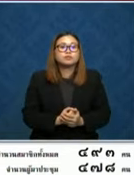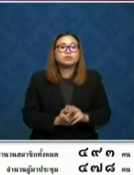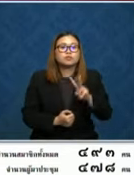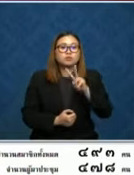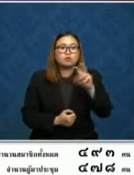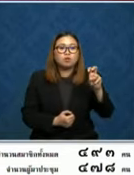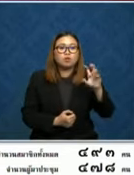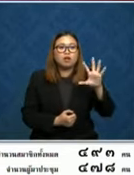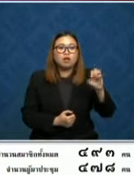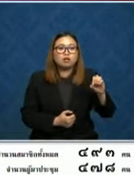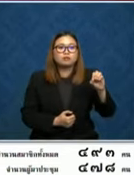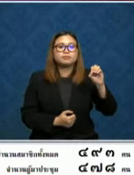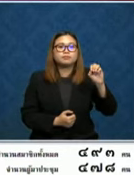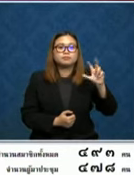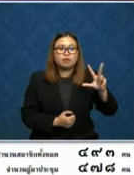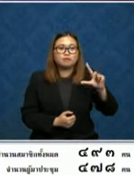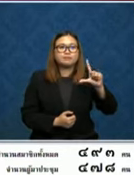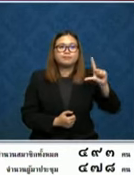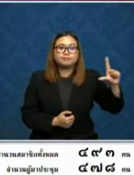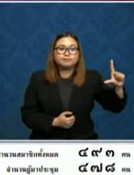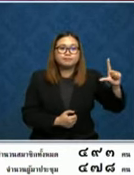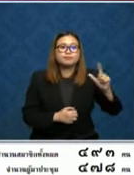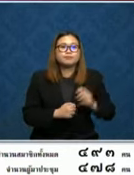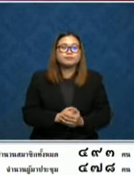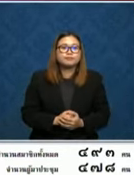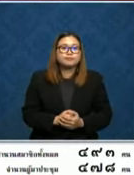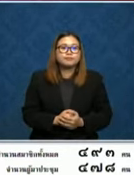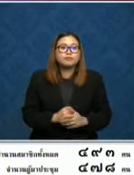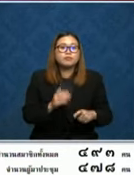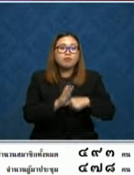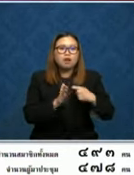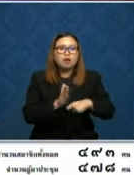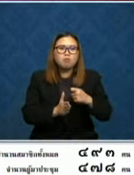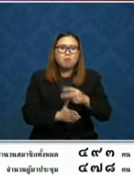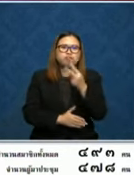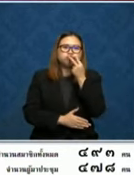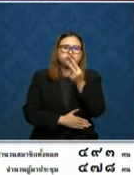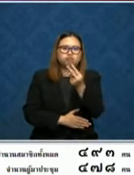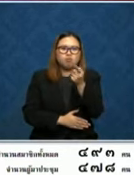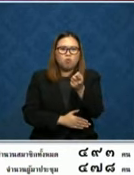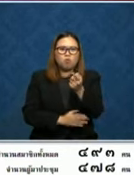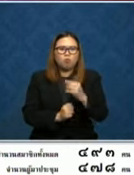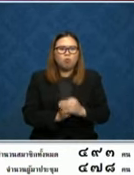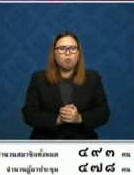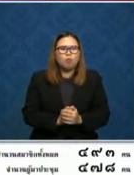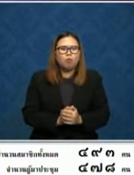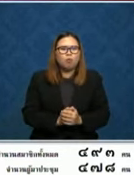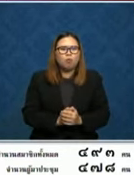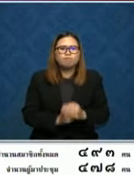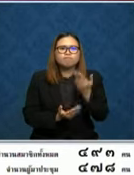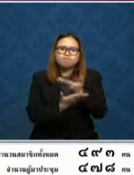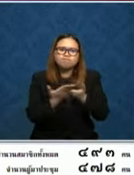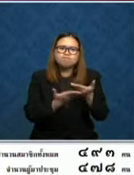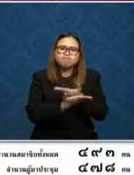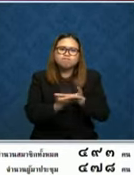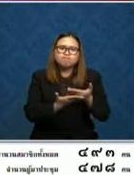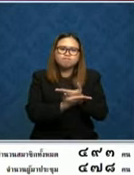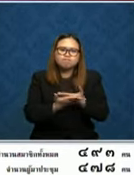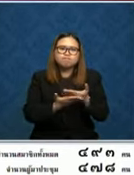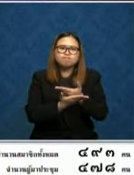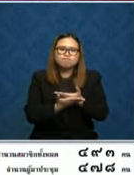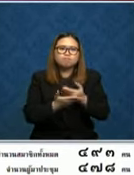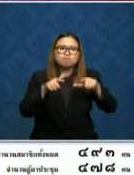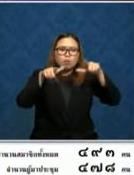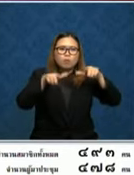น 889,400 บาทเหตุผลที่ผมเห็นว่าควรมีการพิจารณาปรับลดงบประมาณในส่วน